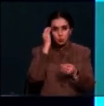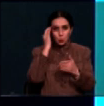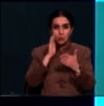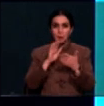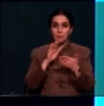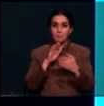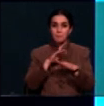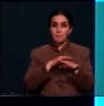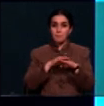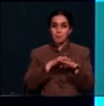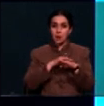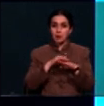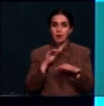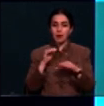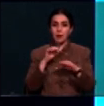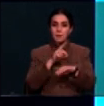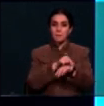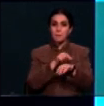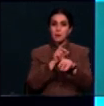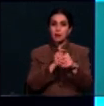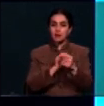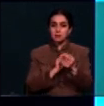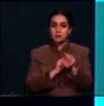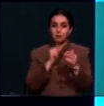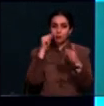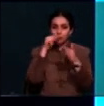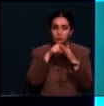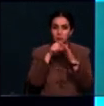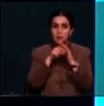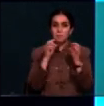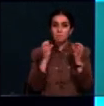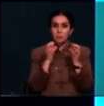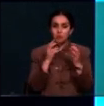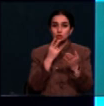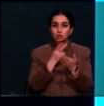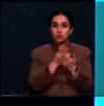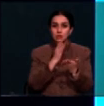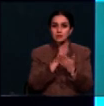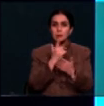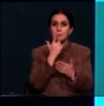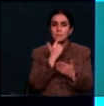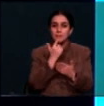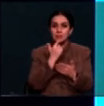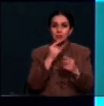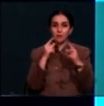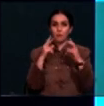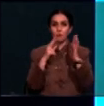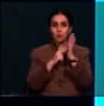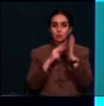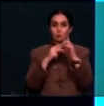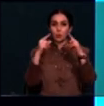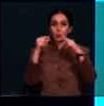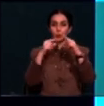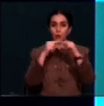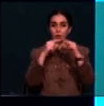бархат овальный золотой браслет, а внутри его бережно сложенную красивым восьмиугольником